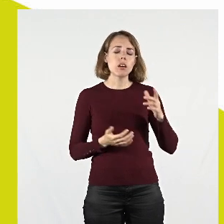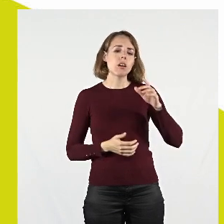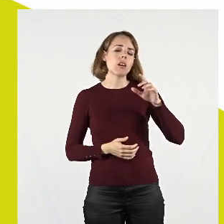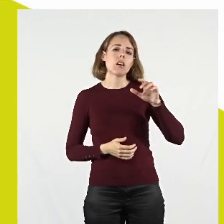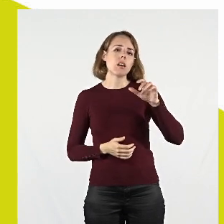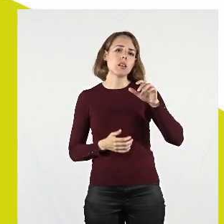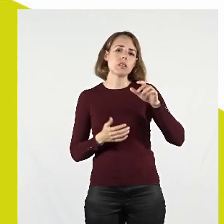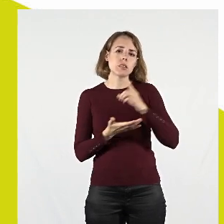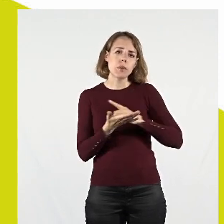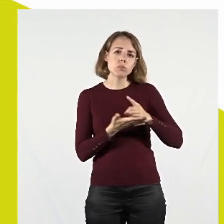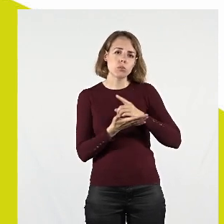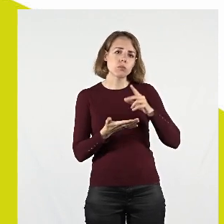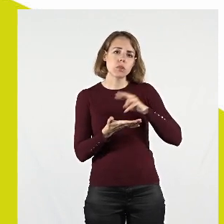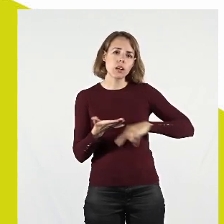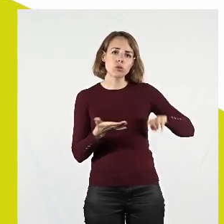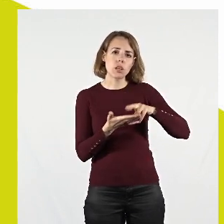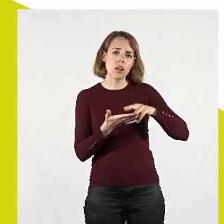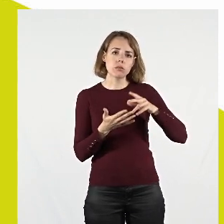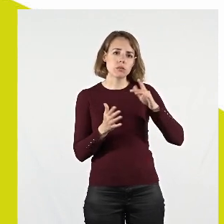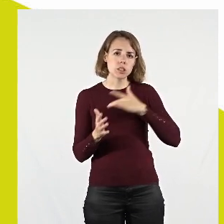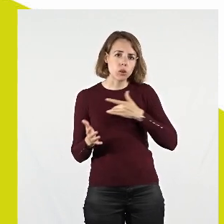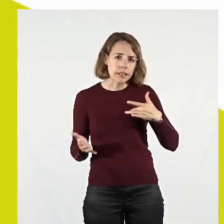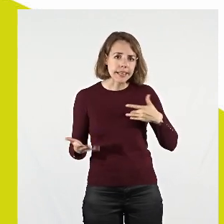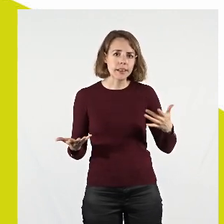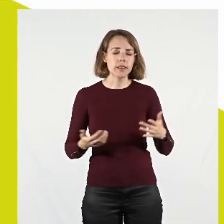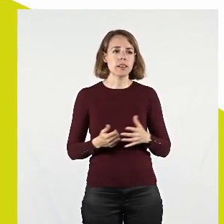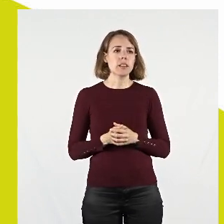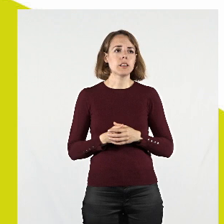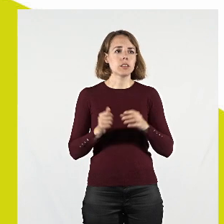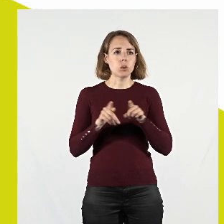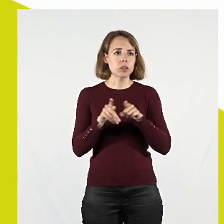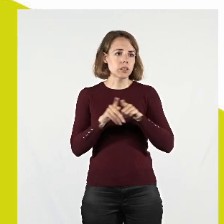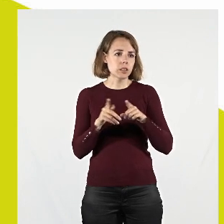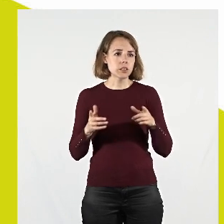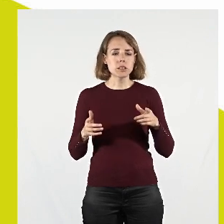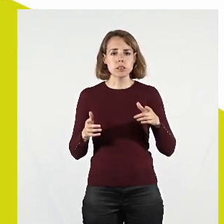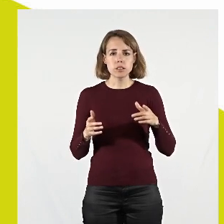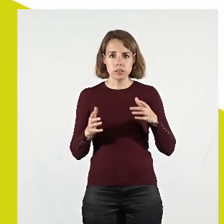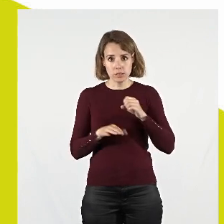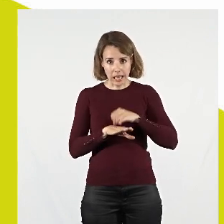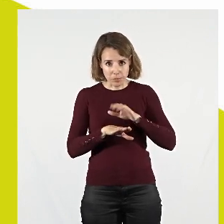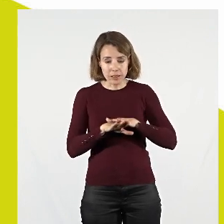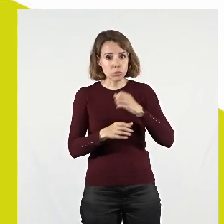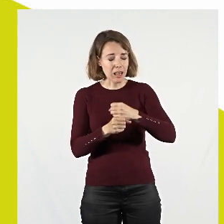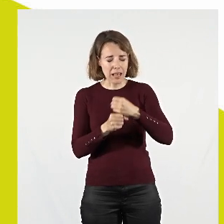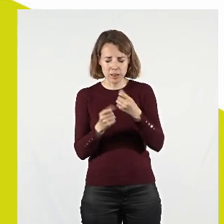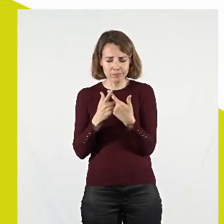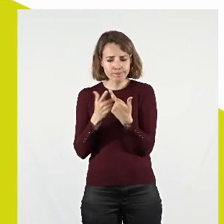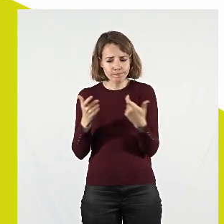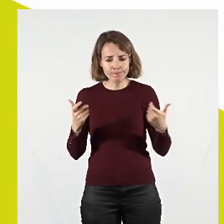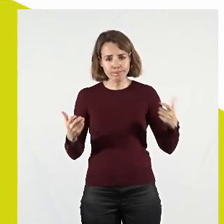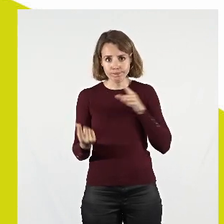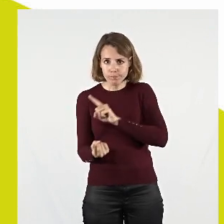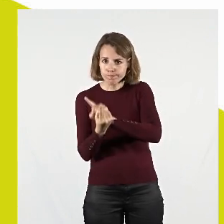sont l'organisme de la branche des accidents de travail et maladies professionnelles, mais également l'inspection du travail, la DRETS. Bref, notre premier travail est